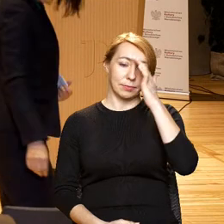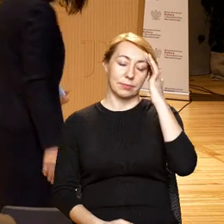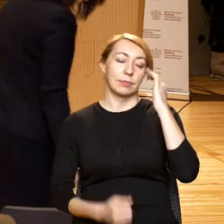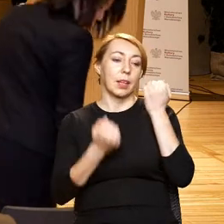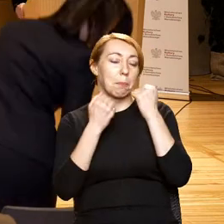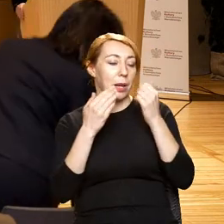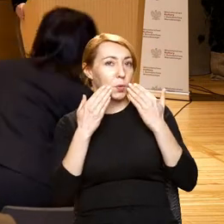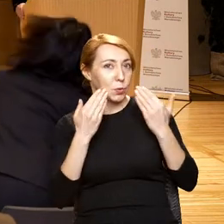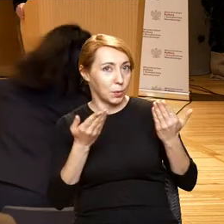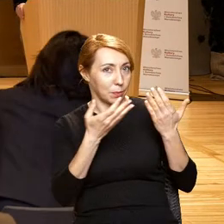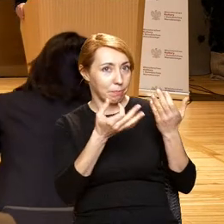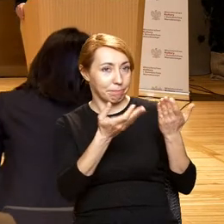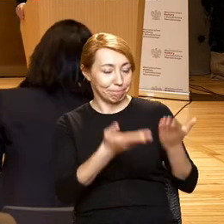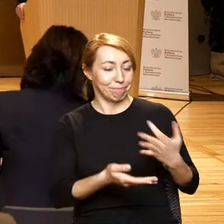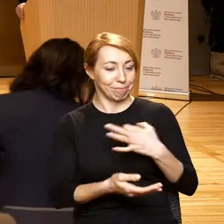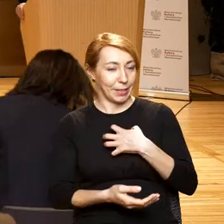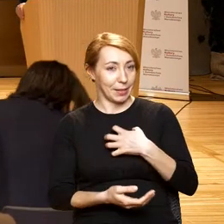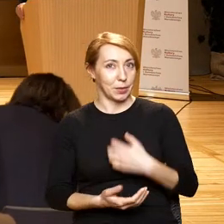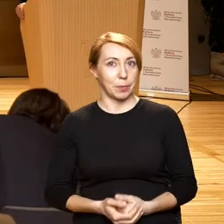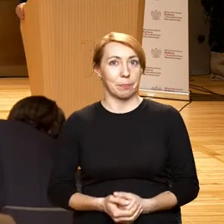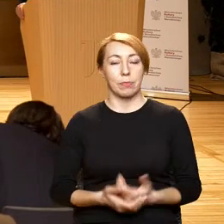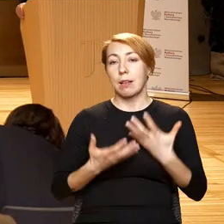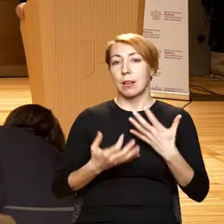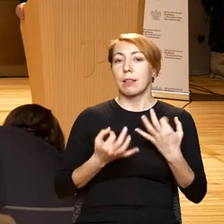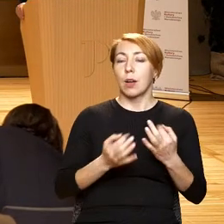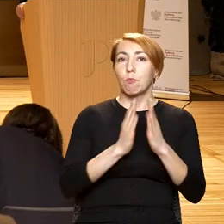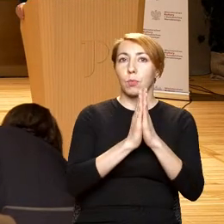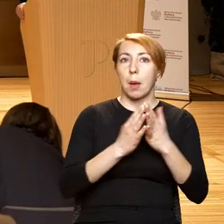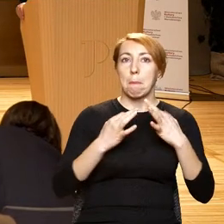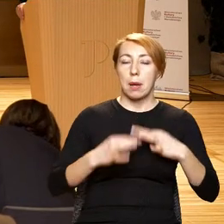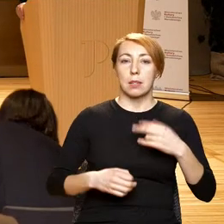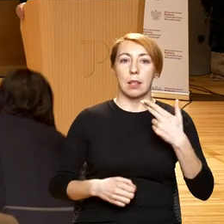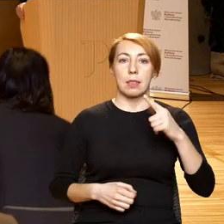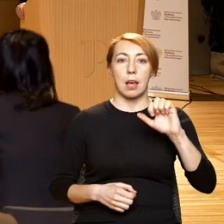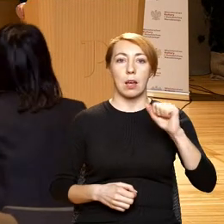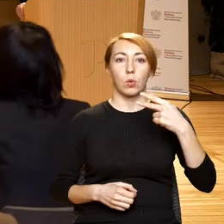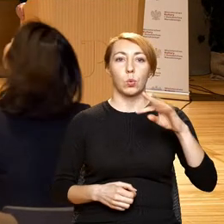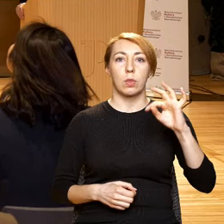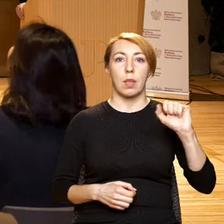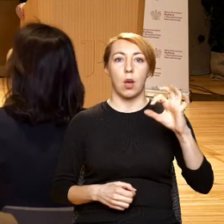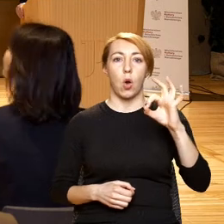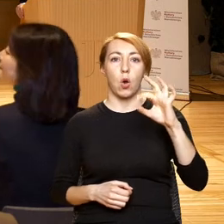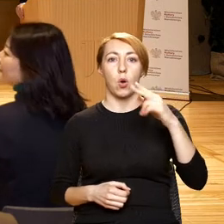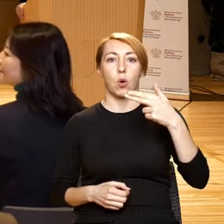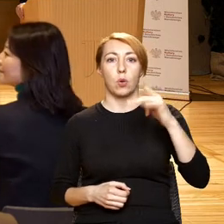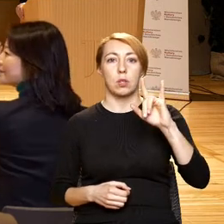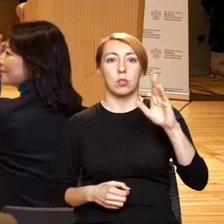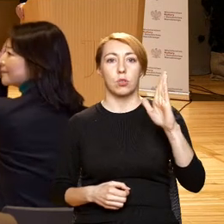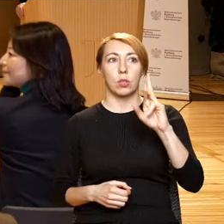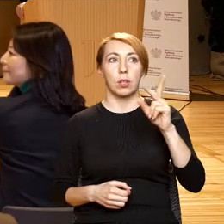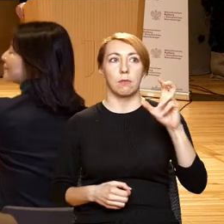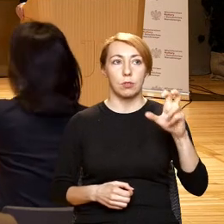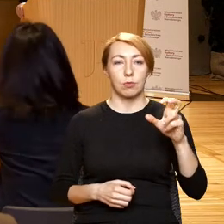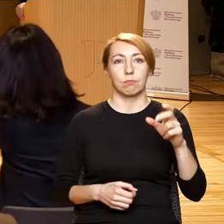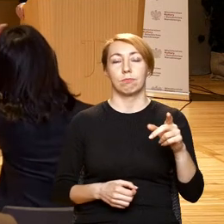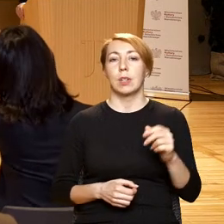Bardzo dziękuję, pani dyrektor. Chciałam teraz poprosić panią Danutę Onyszkiewicz o zabranie głosu i przedstawienie nam